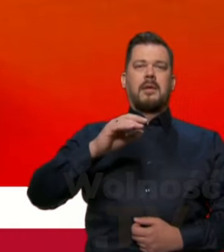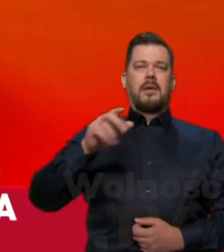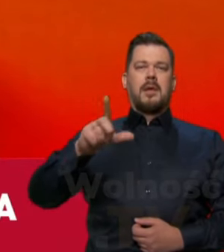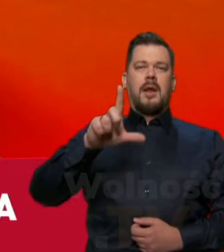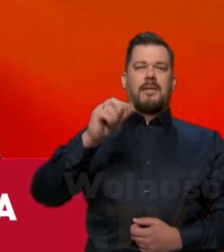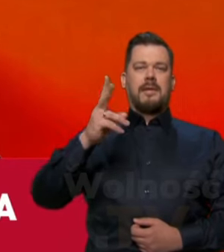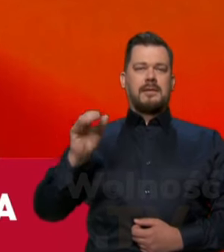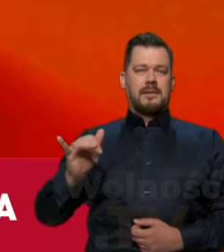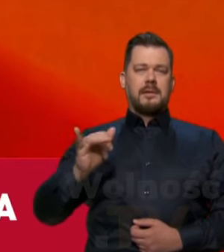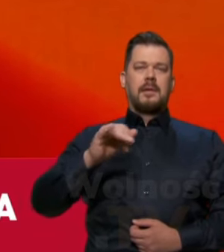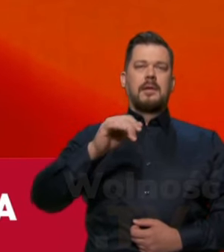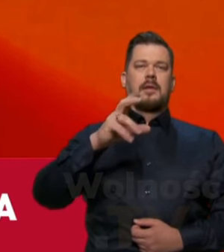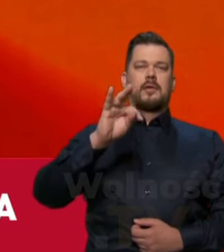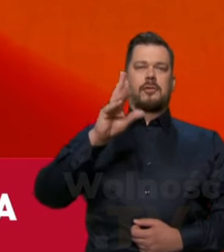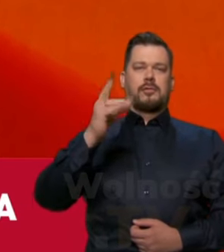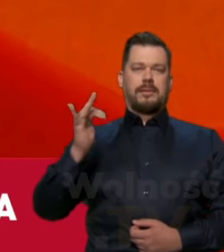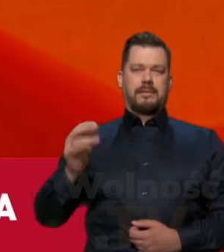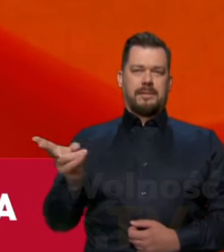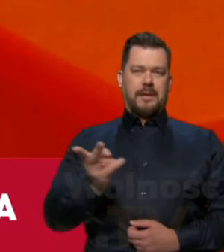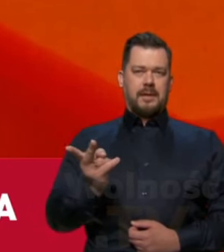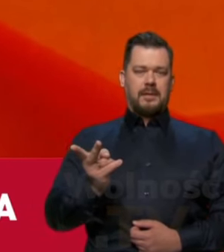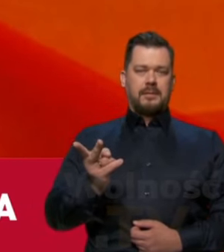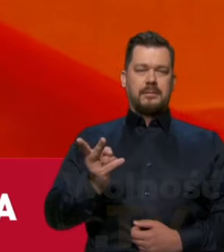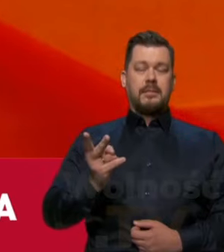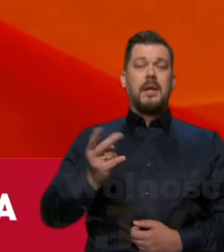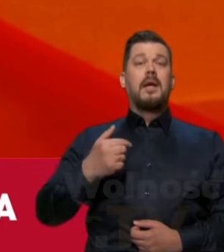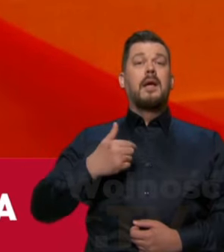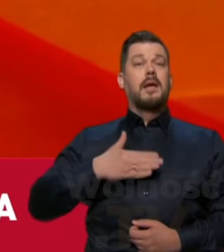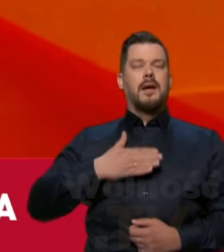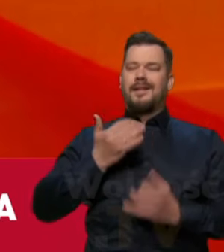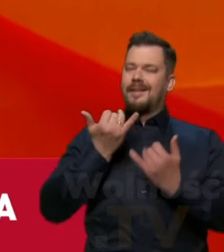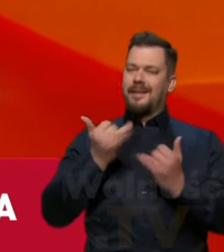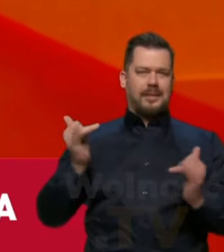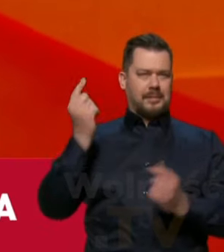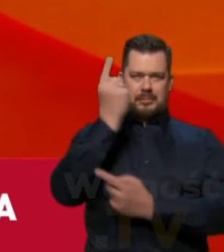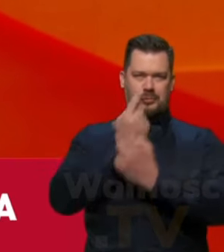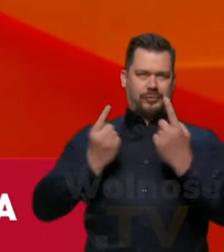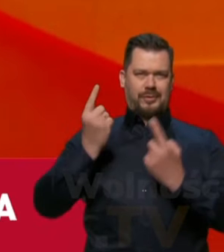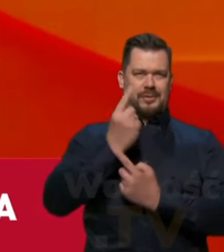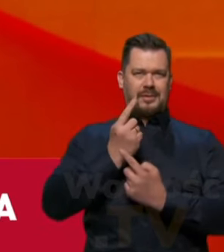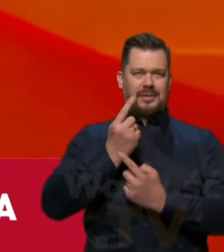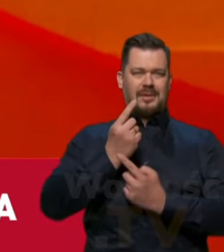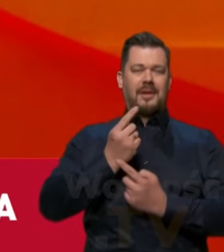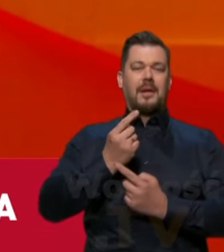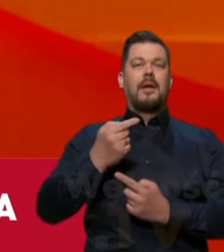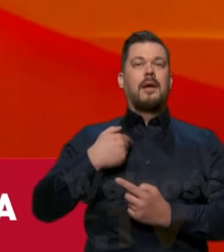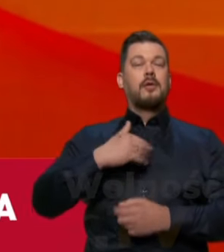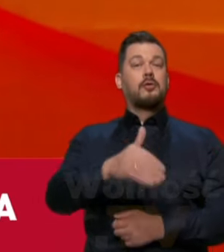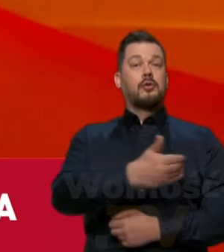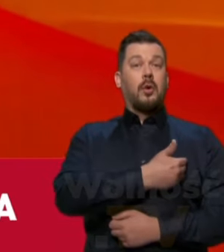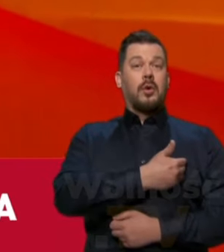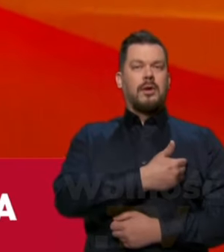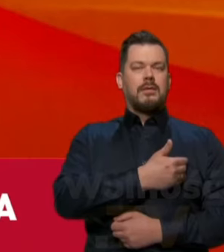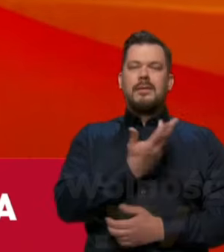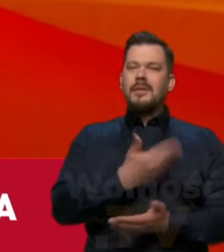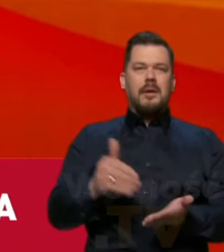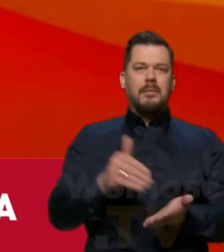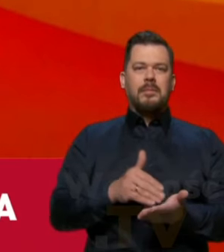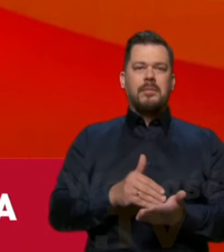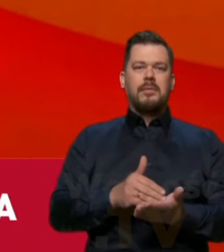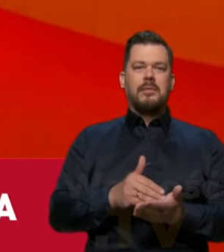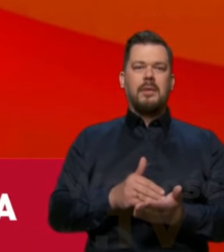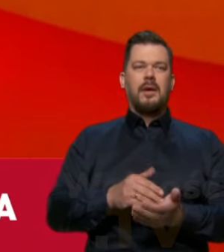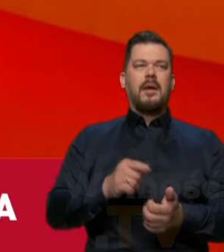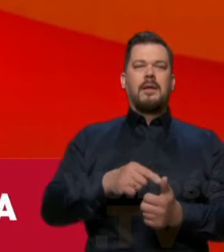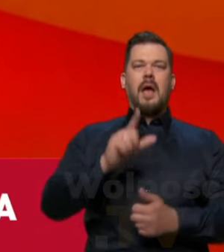prezydent Trzaskowski. Ja będę miał, mam zupełnie inną wizję niż ci ludzie. Ja mam wizję szkoły, w której nie będzie żadnego